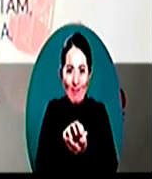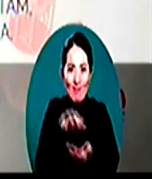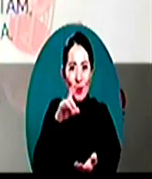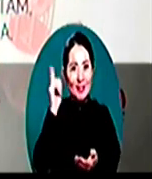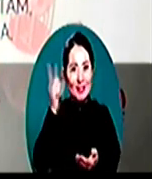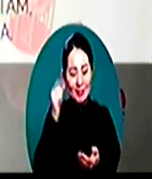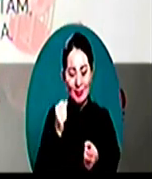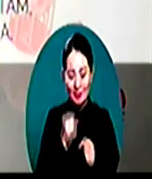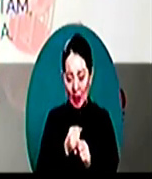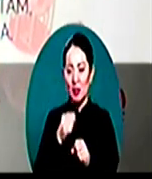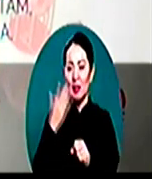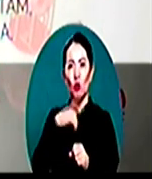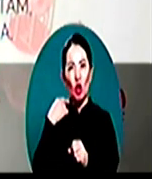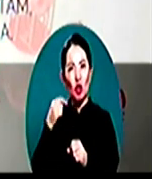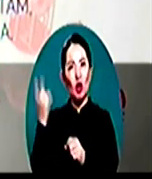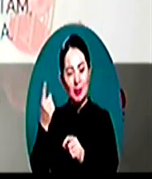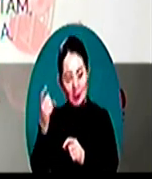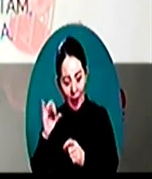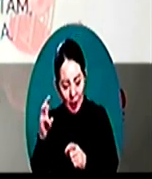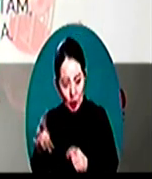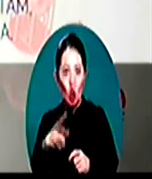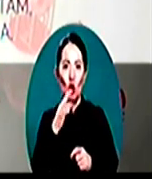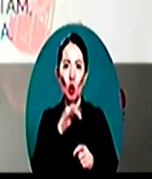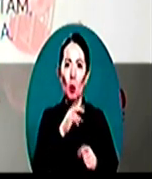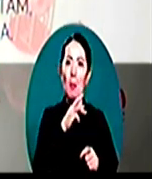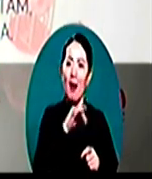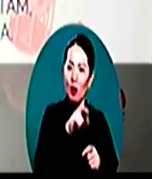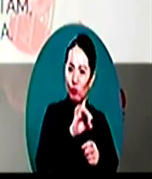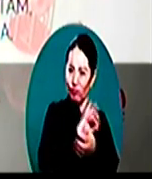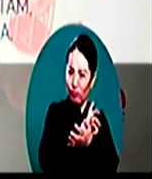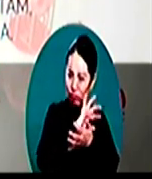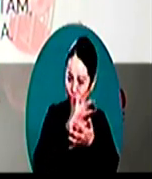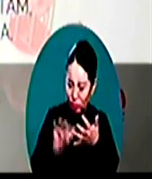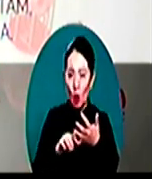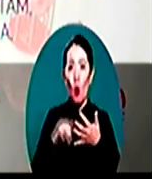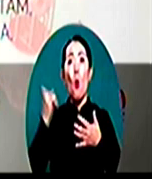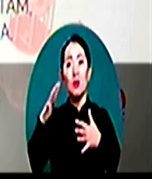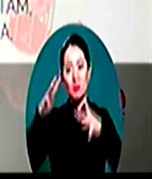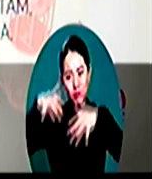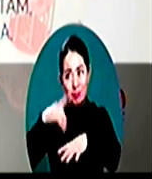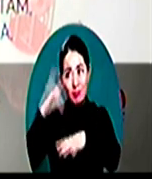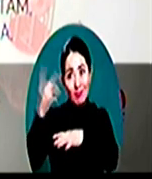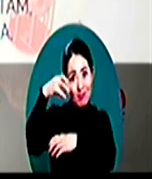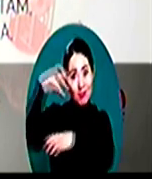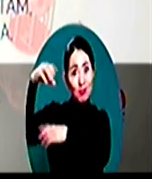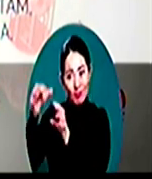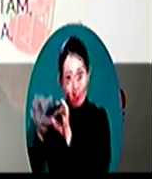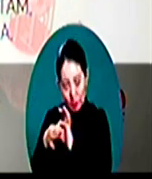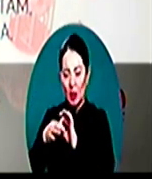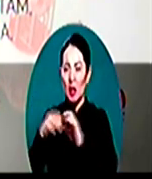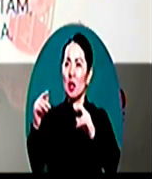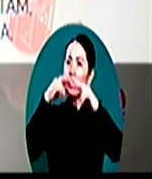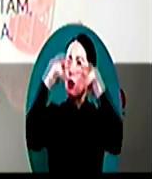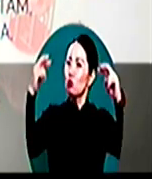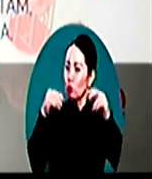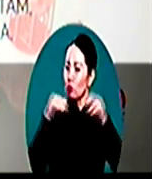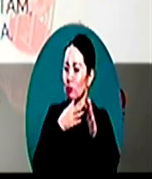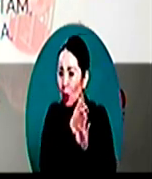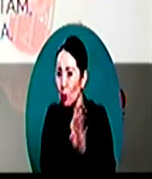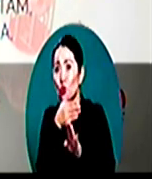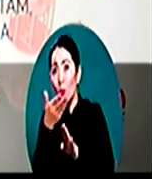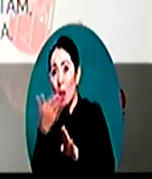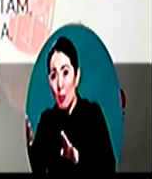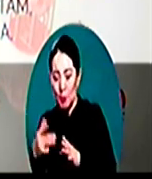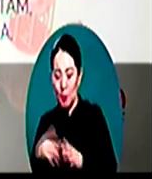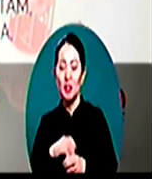станц, 5 толгойн цахилгаан станц, Улиастай 4 мянгад чиглийн усан цахилгаан станц болон цахилгаан дамжуулах агаарын шугам,